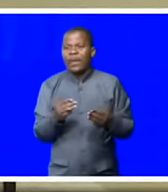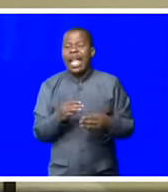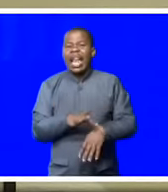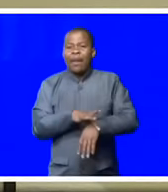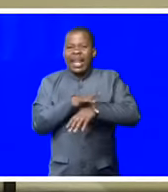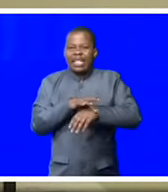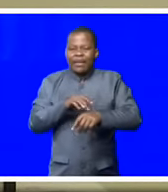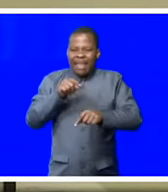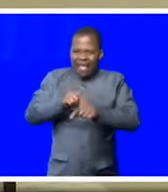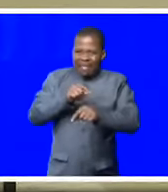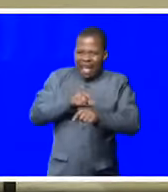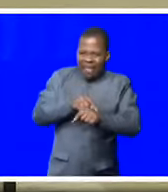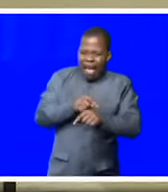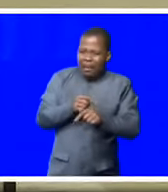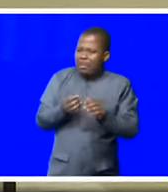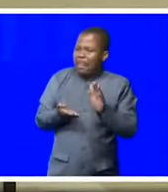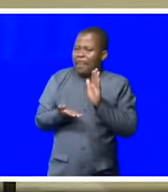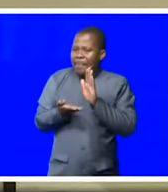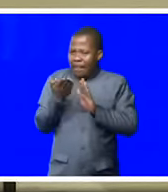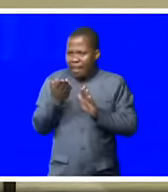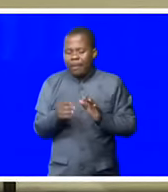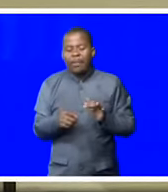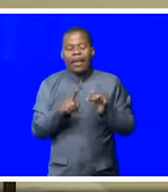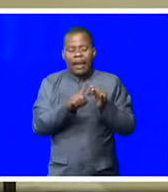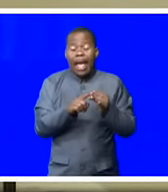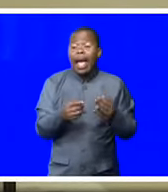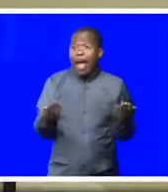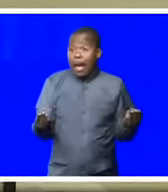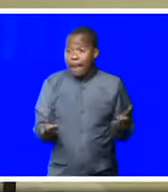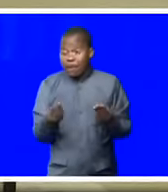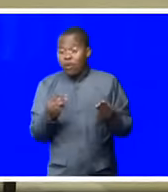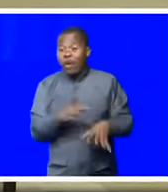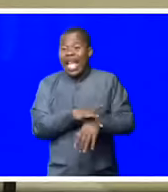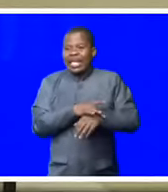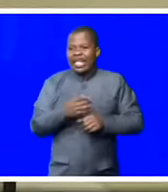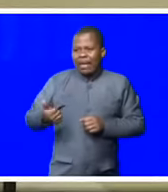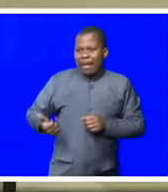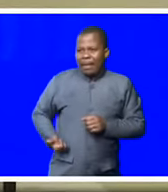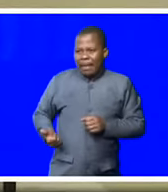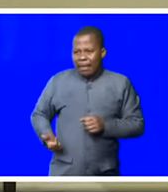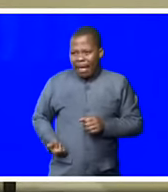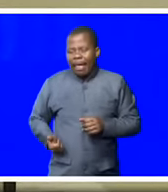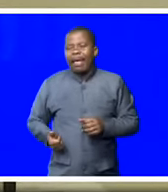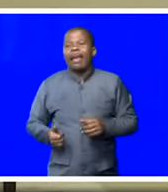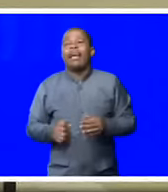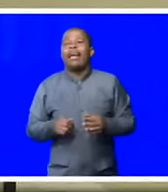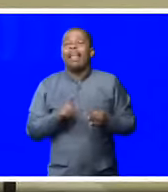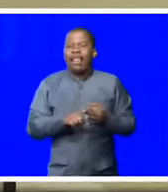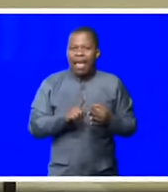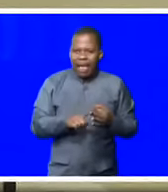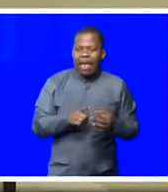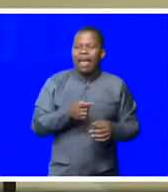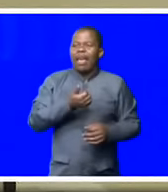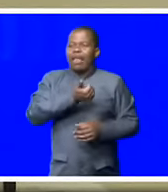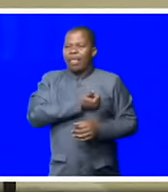amdlavuza. Bantu lesebana shukela. Bantu lesebane high.